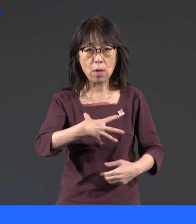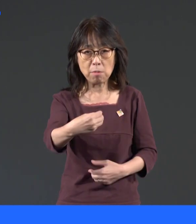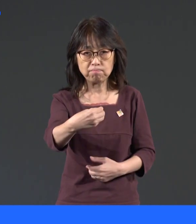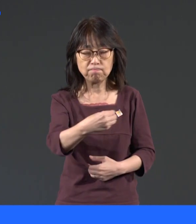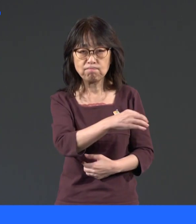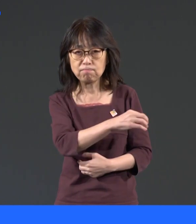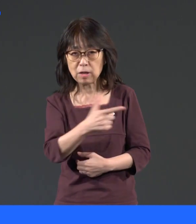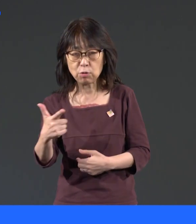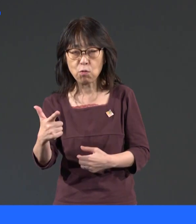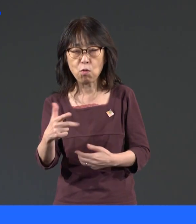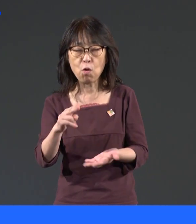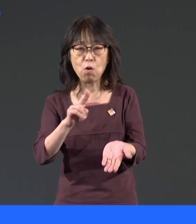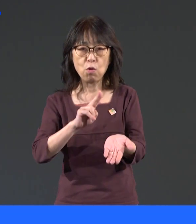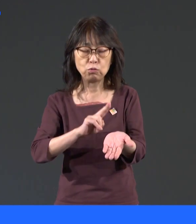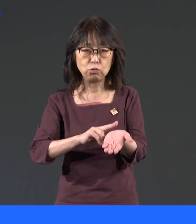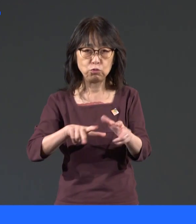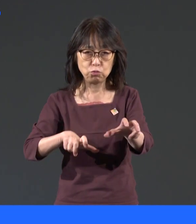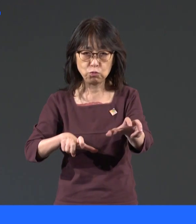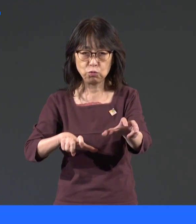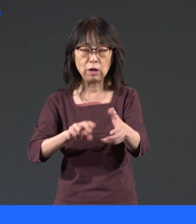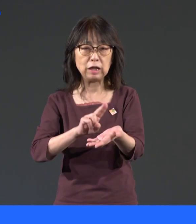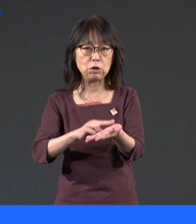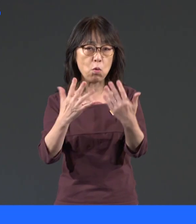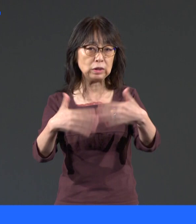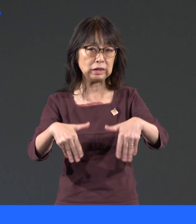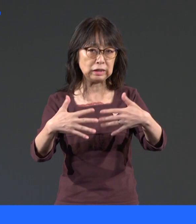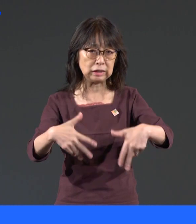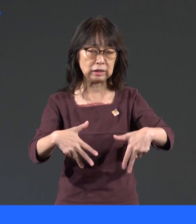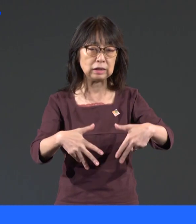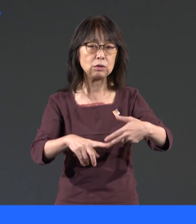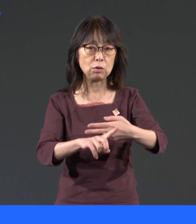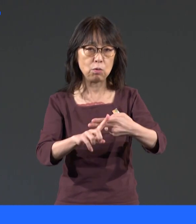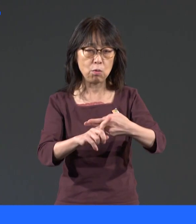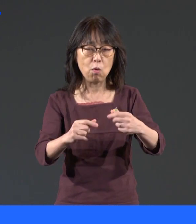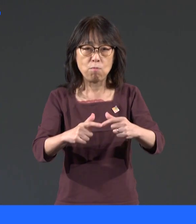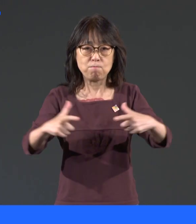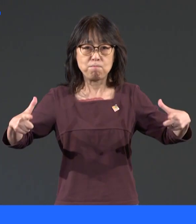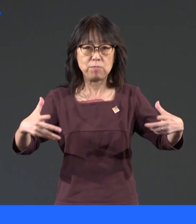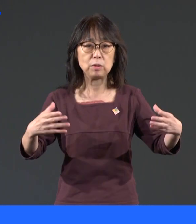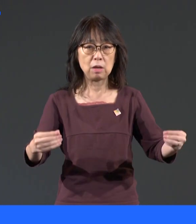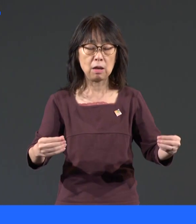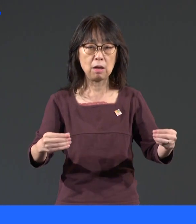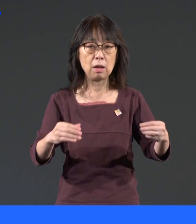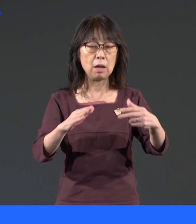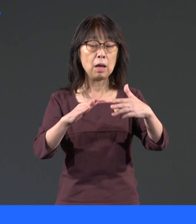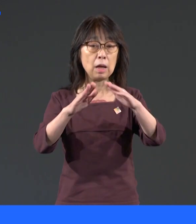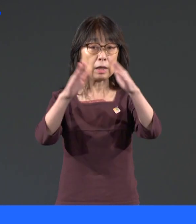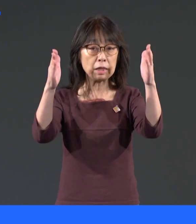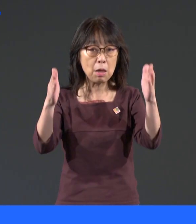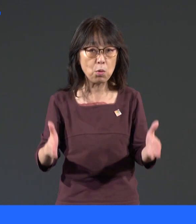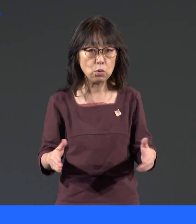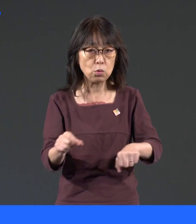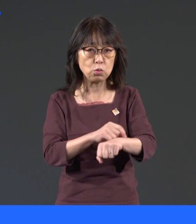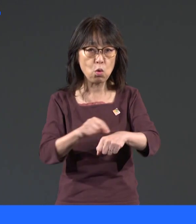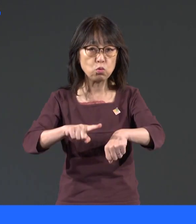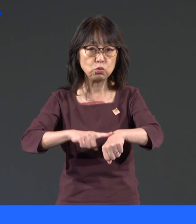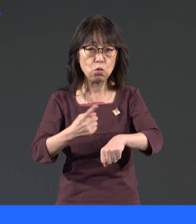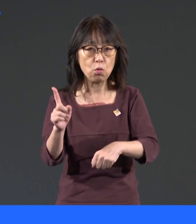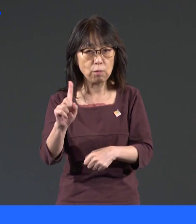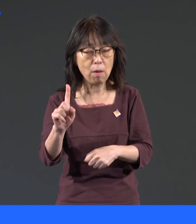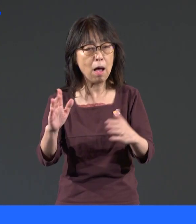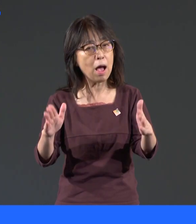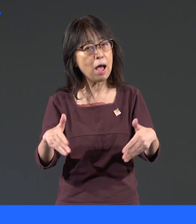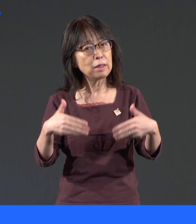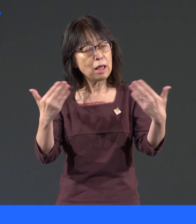機器というものを拡充を拡充いたしましたえまた建物の特徴といたしまして温かみを